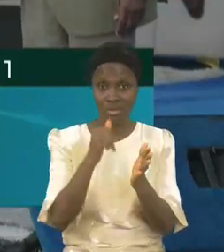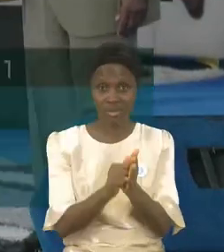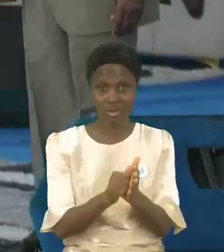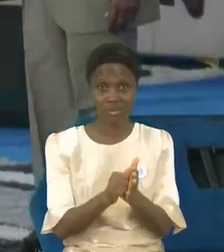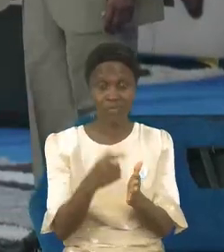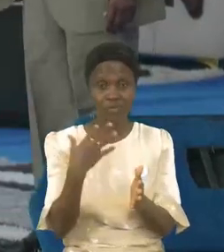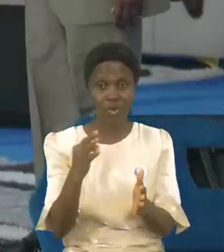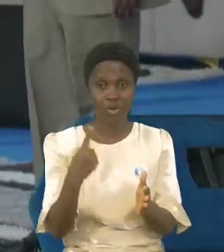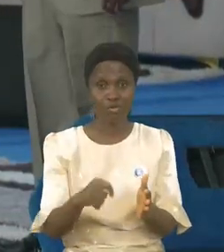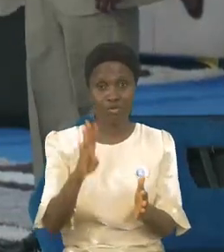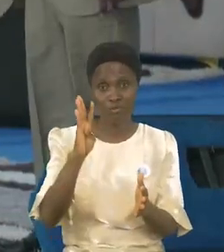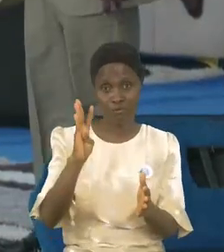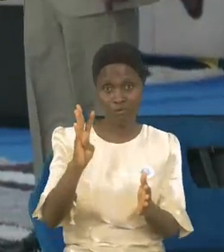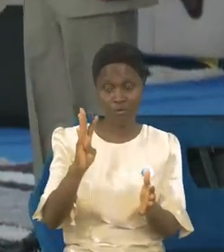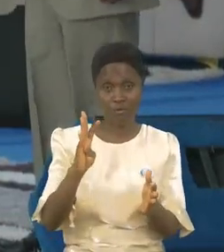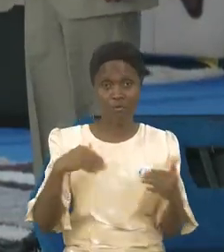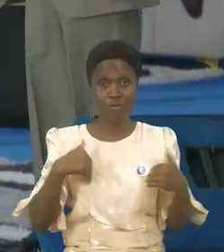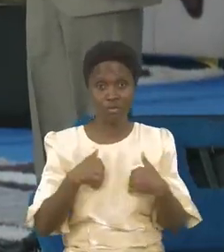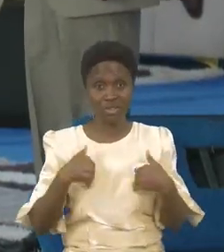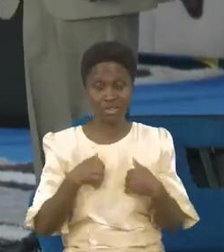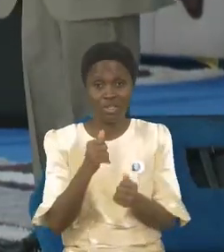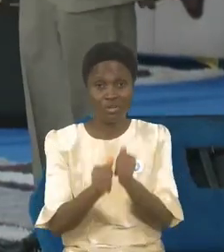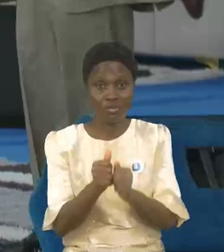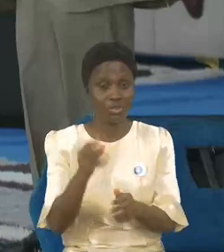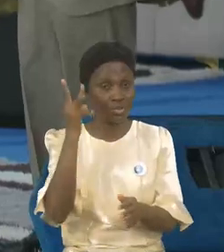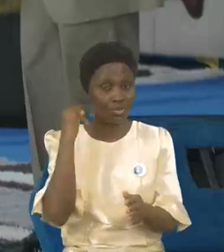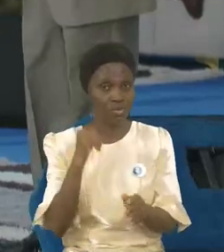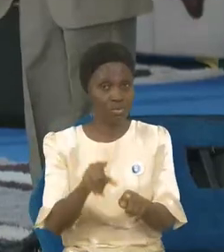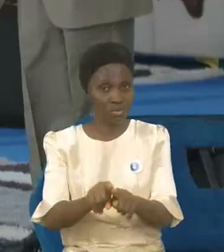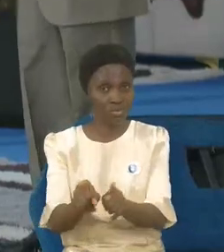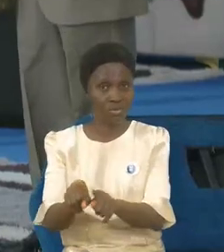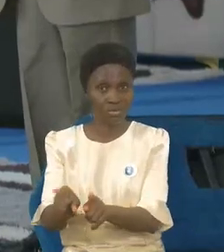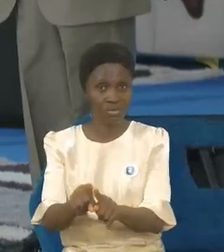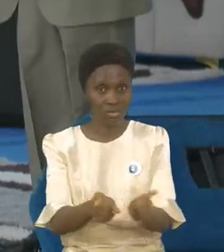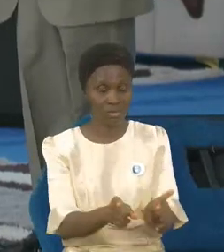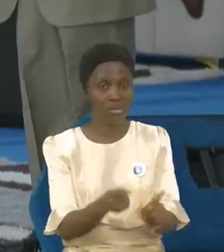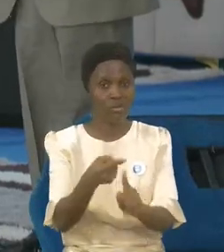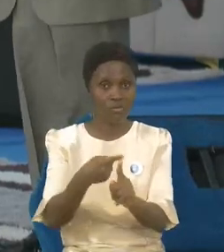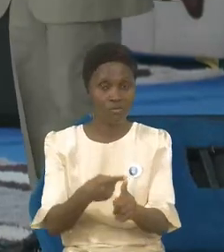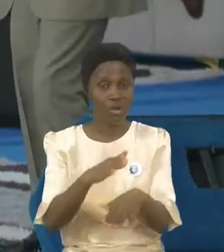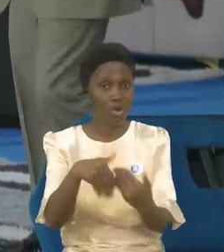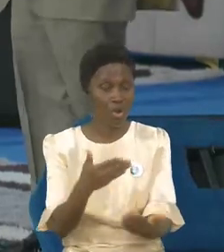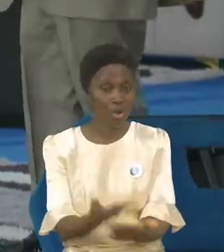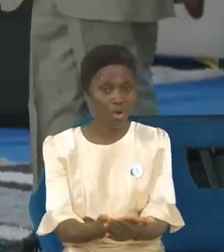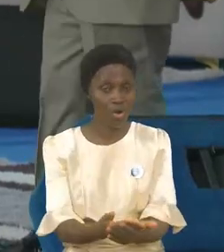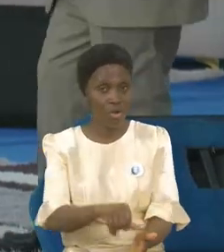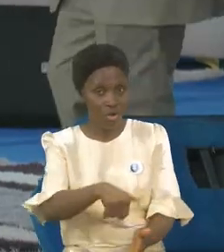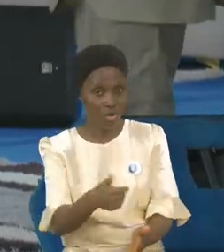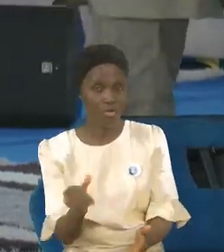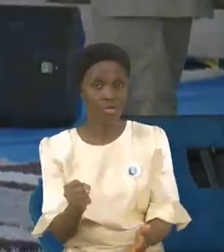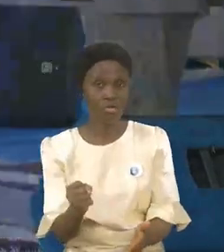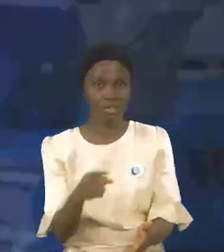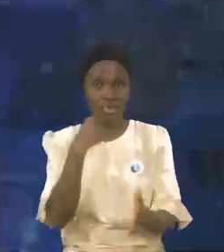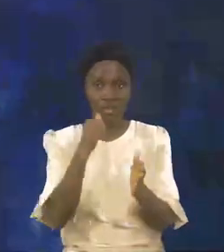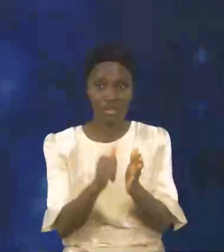j'essaie de comprendre la vérité sur le quatrième animal qui était